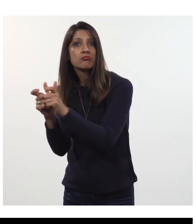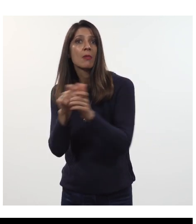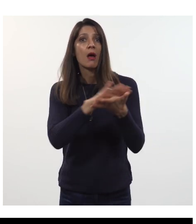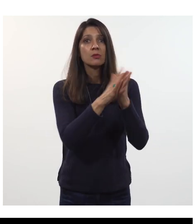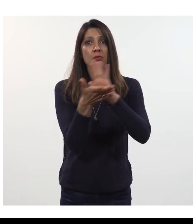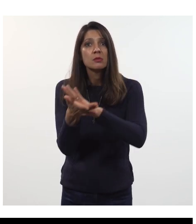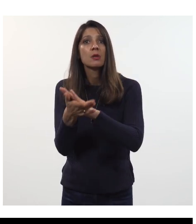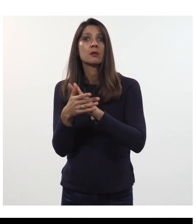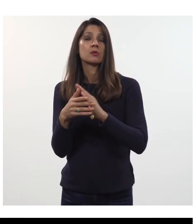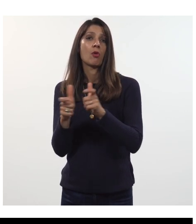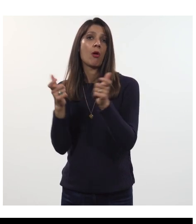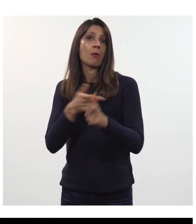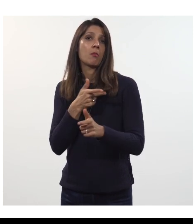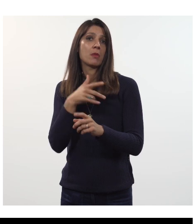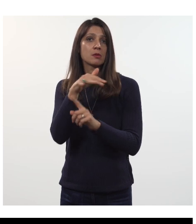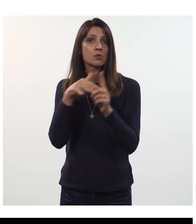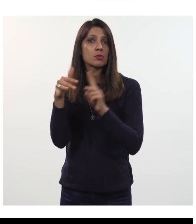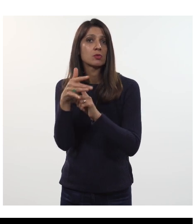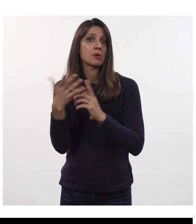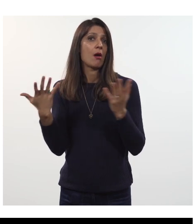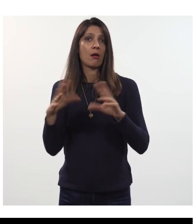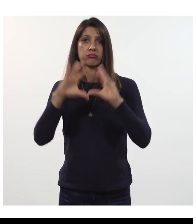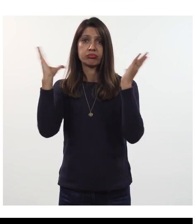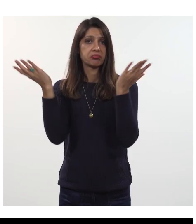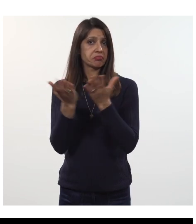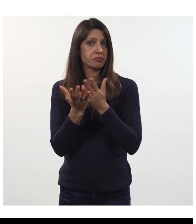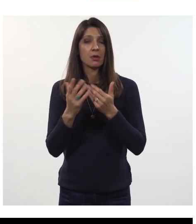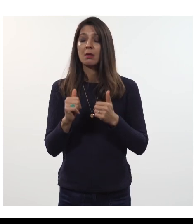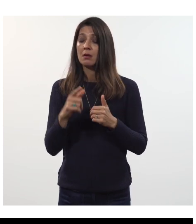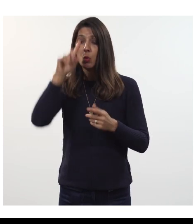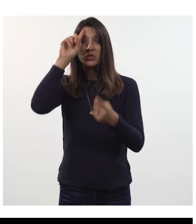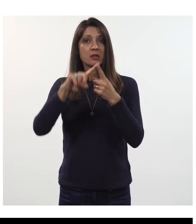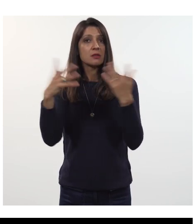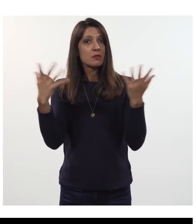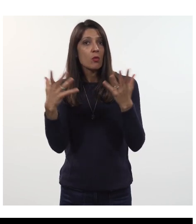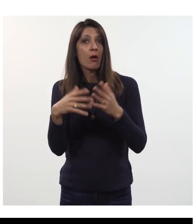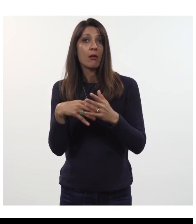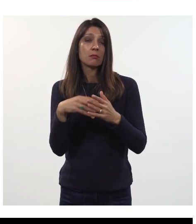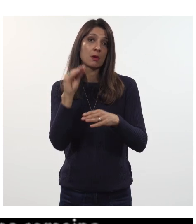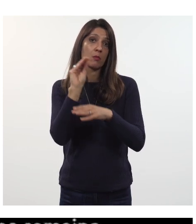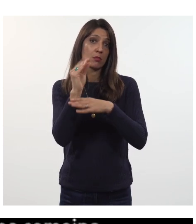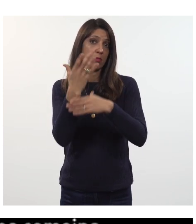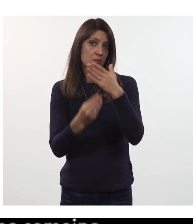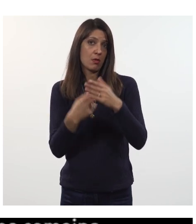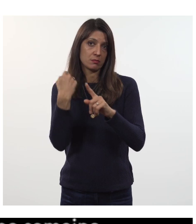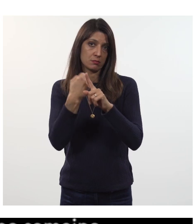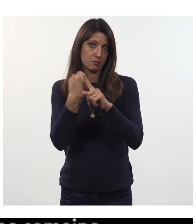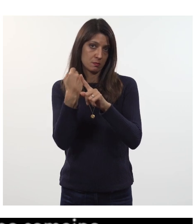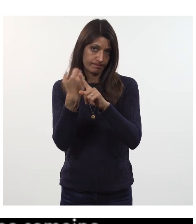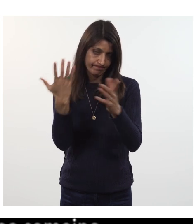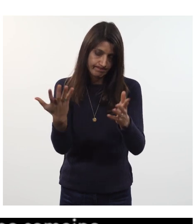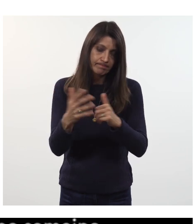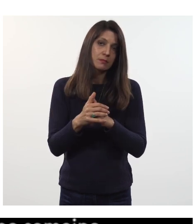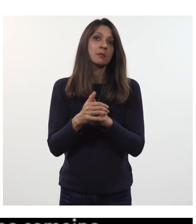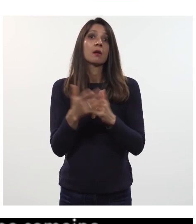du médico-social, du sanitaire, hein. L'objectif, c'est de lutter contre la dénutrition, hein. La semaine de la dénutrition, on